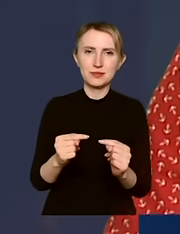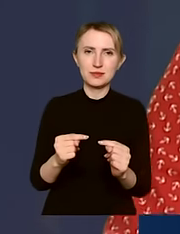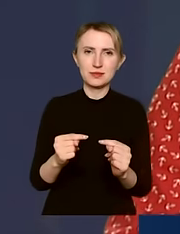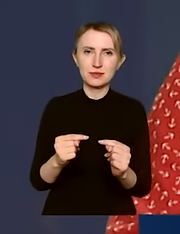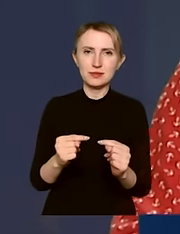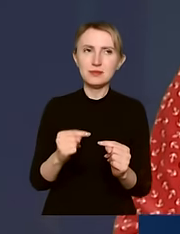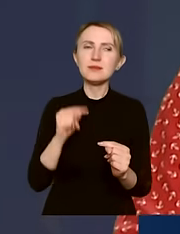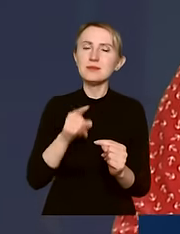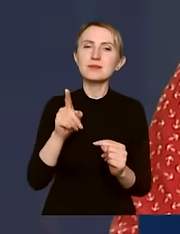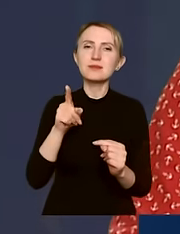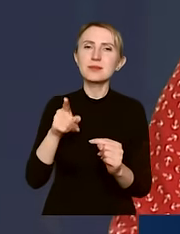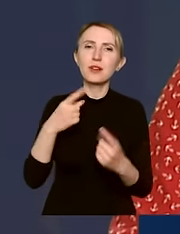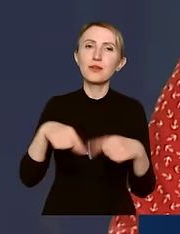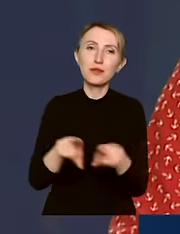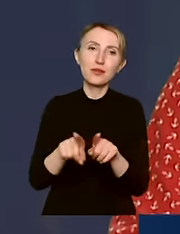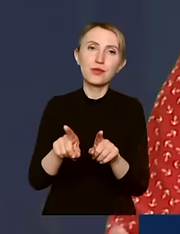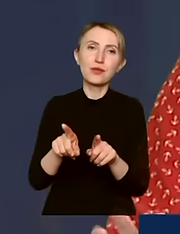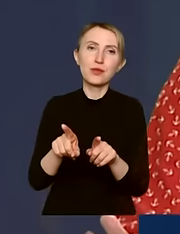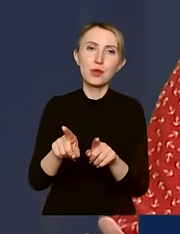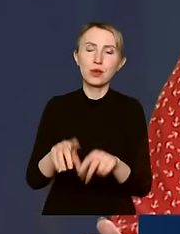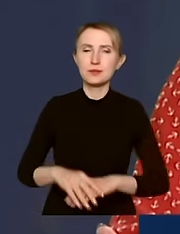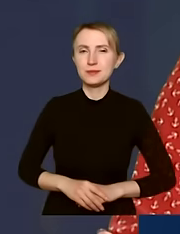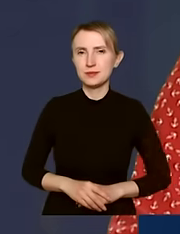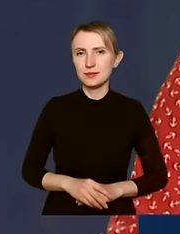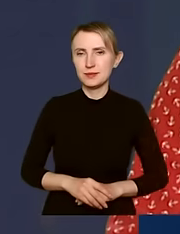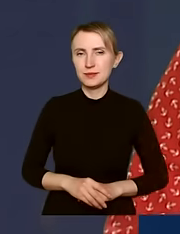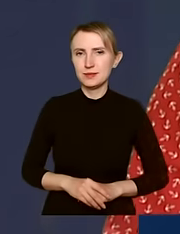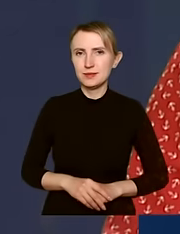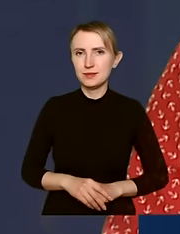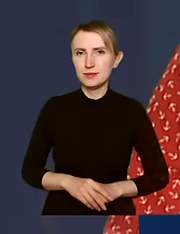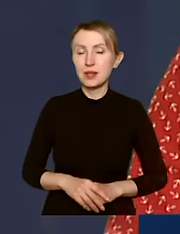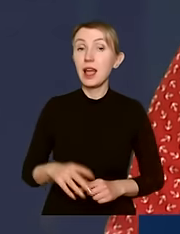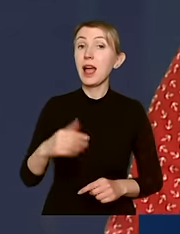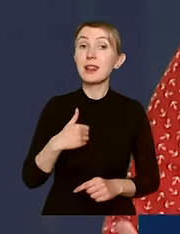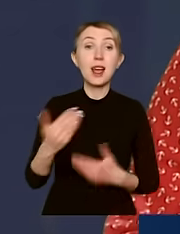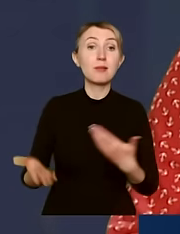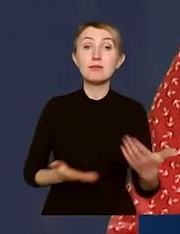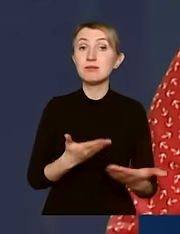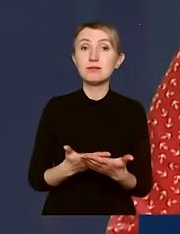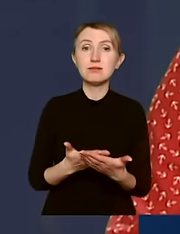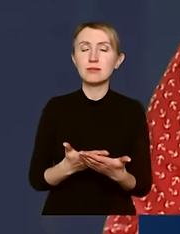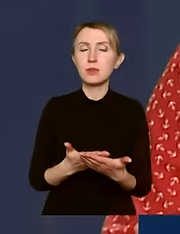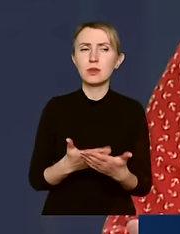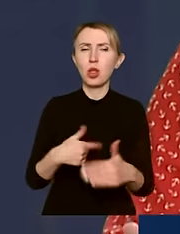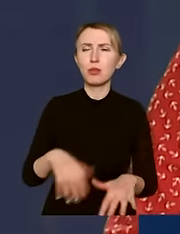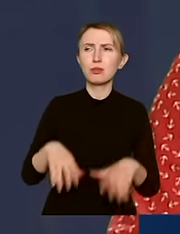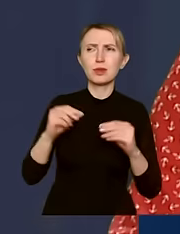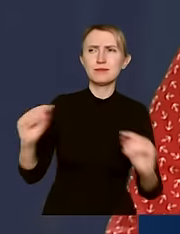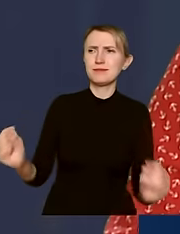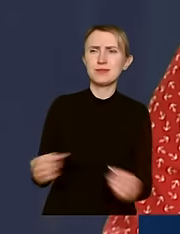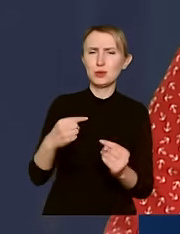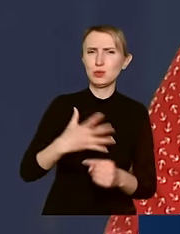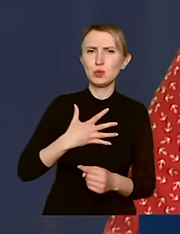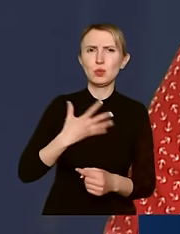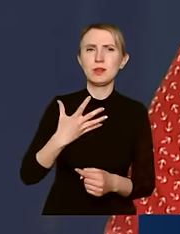jak ona po prostu wygląda w samej zapowiedzi. Generalnie dla mnie ten postulat od początku był nietrafiony i on jest